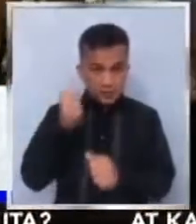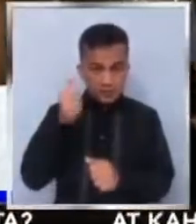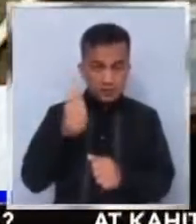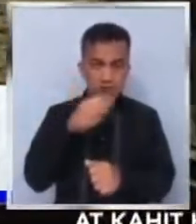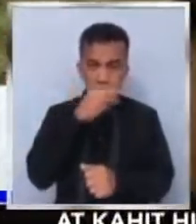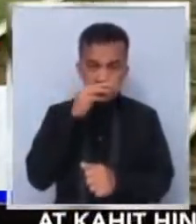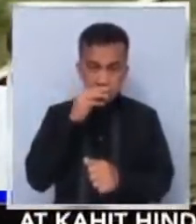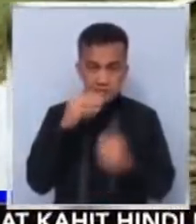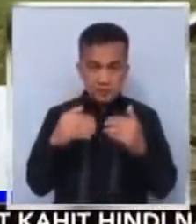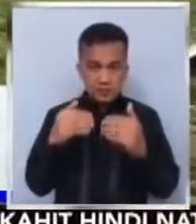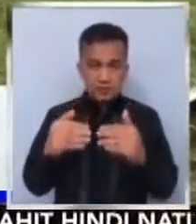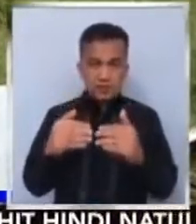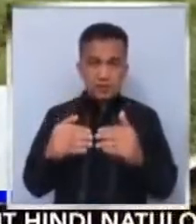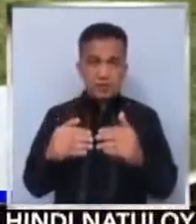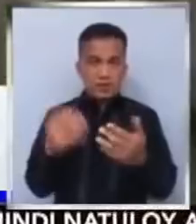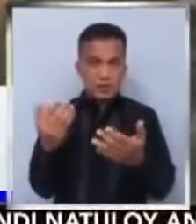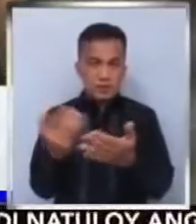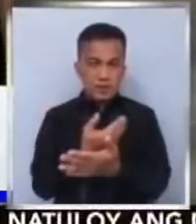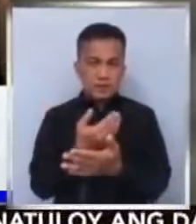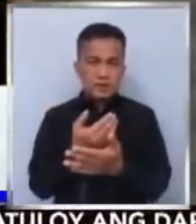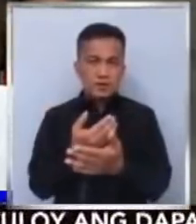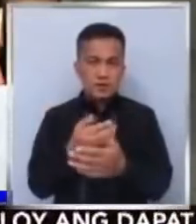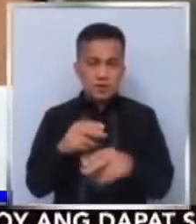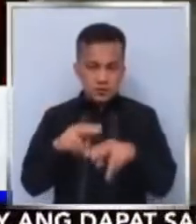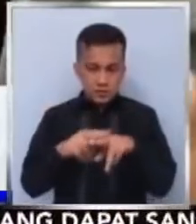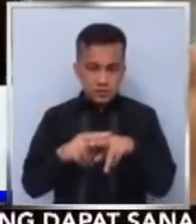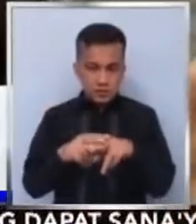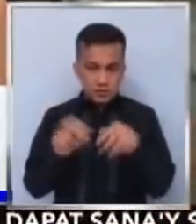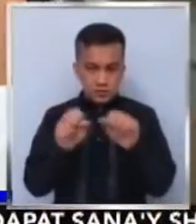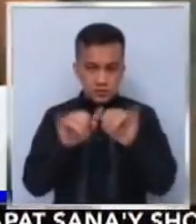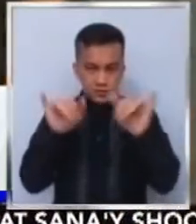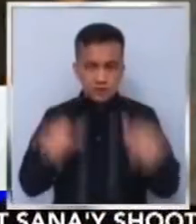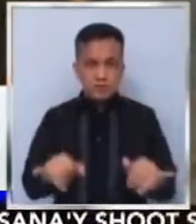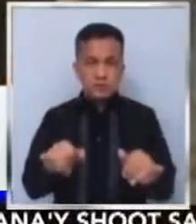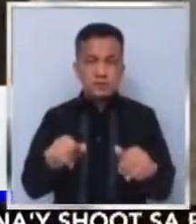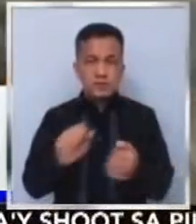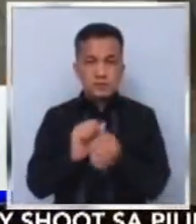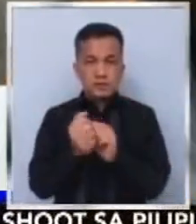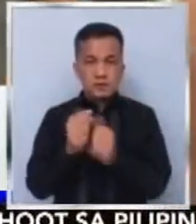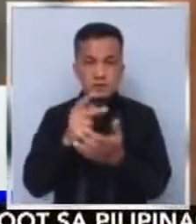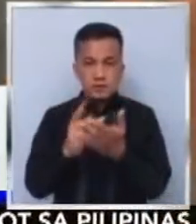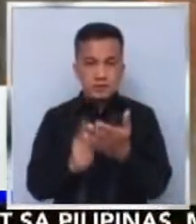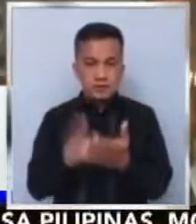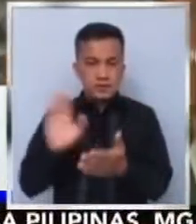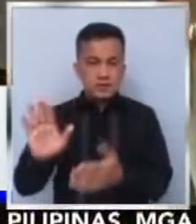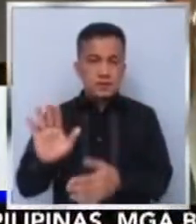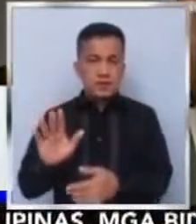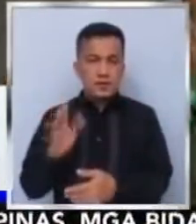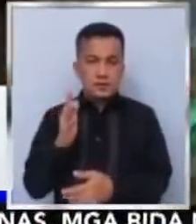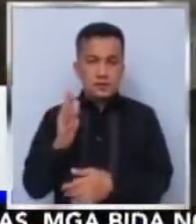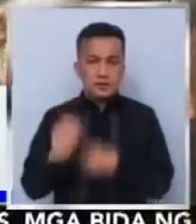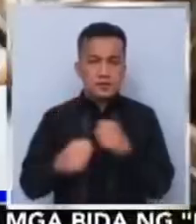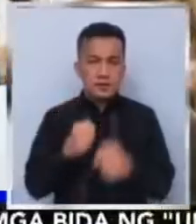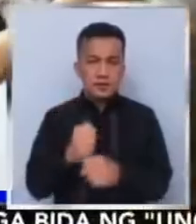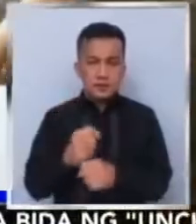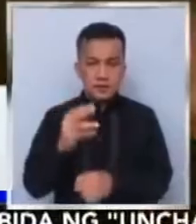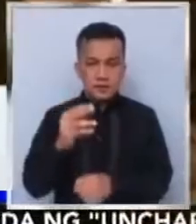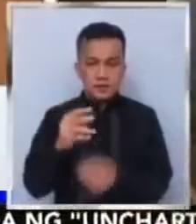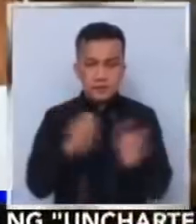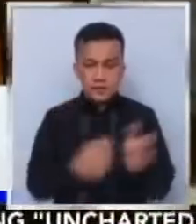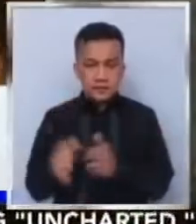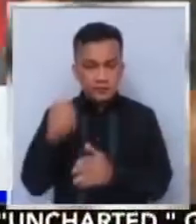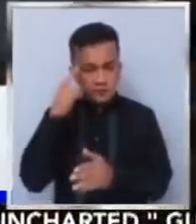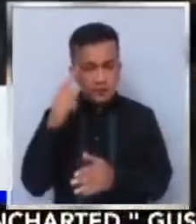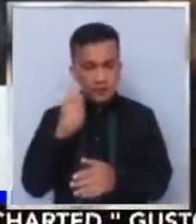multi-layered at makabagong railway system na magiging bahagi raw ng kanyang 50-year master plan for transport sector. Nang tanungin